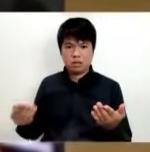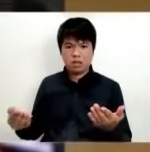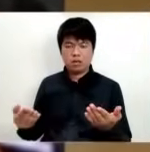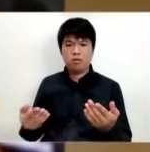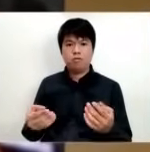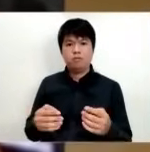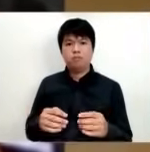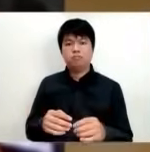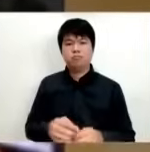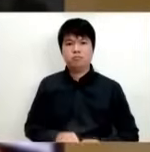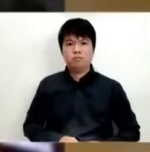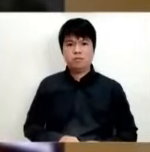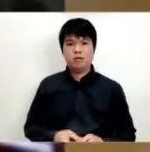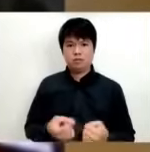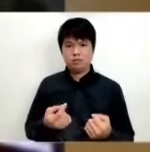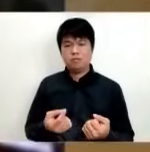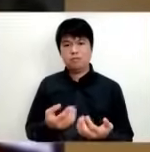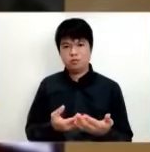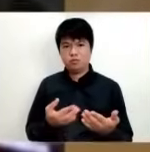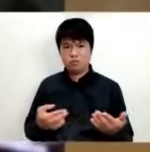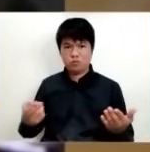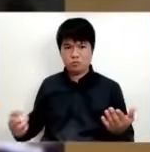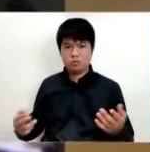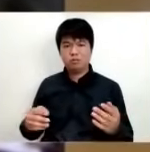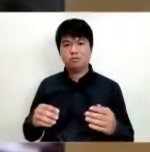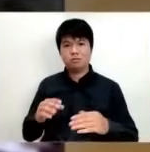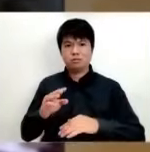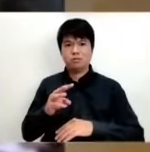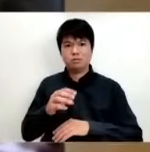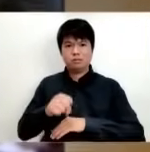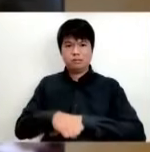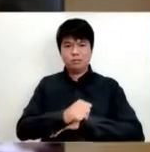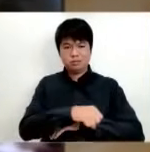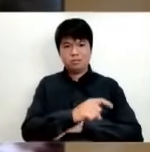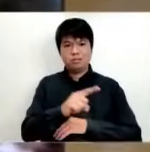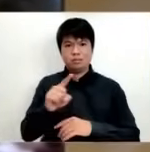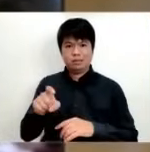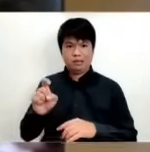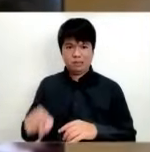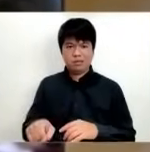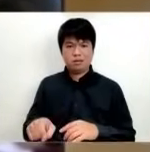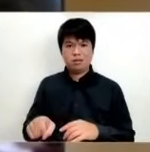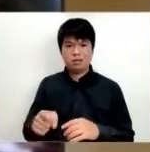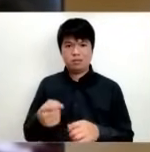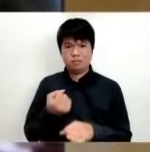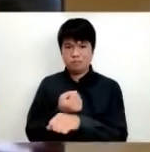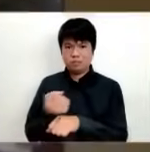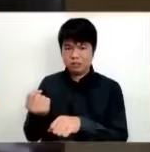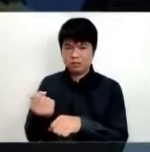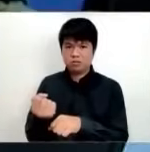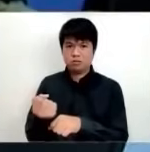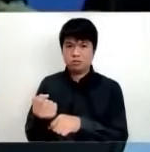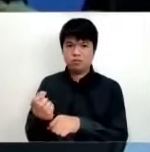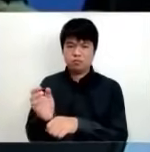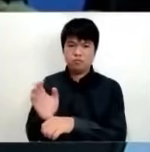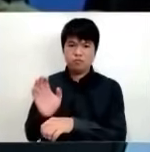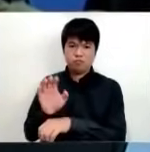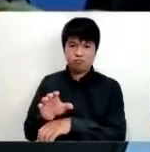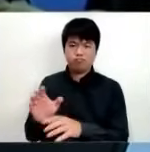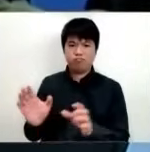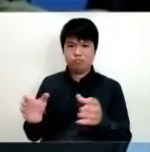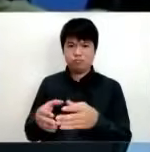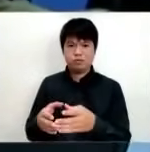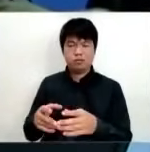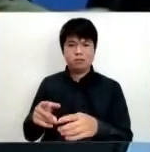non-living marine resources. So kailangan talagang palakasin natin yung ating military capability. Hindi